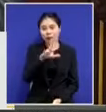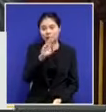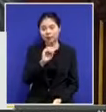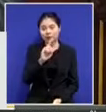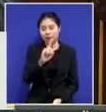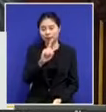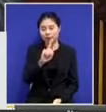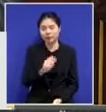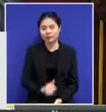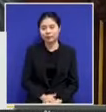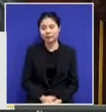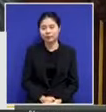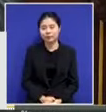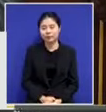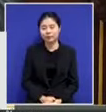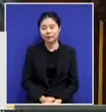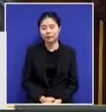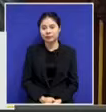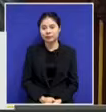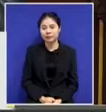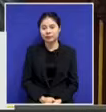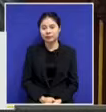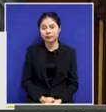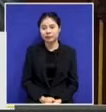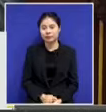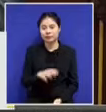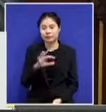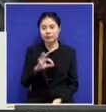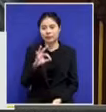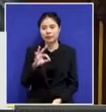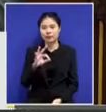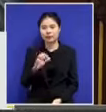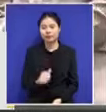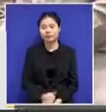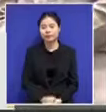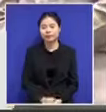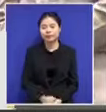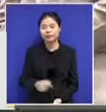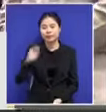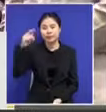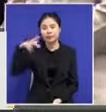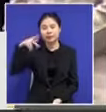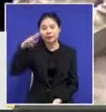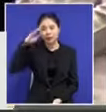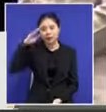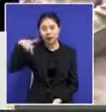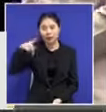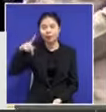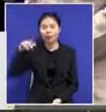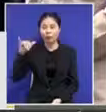241นายธาราปิตุเตชะ พลเอกประยุทธ์จันทร์โอชาครับ